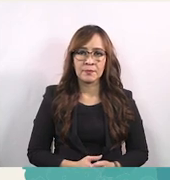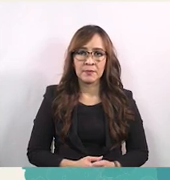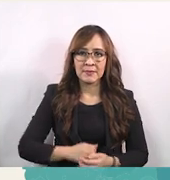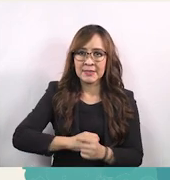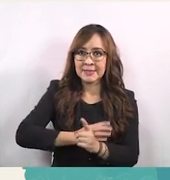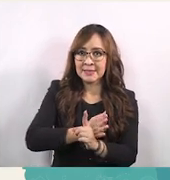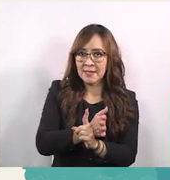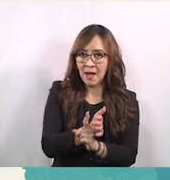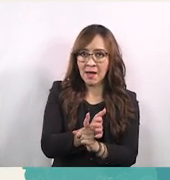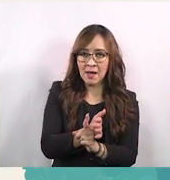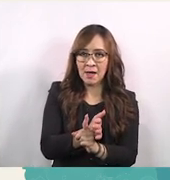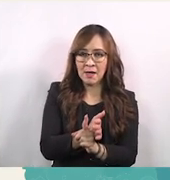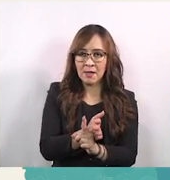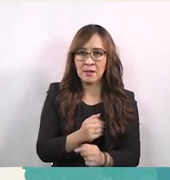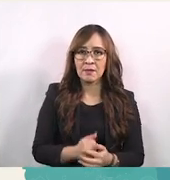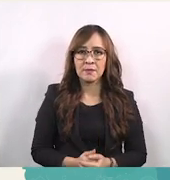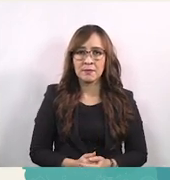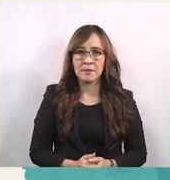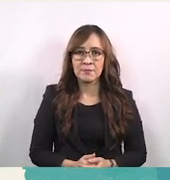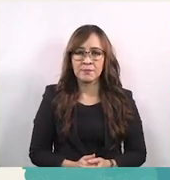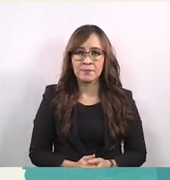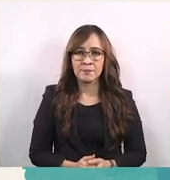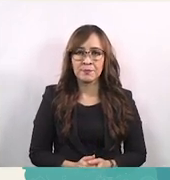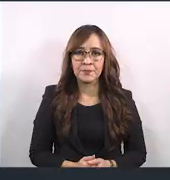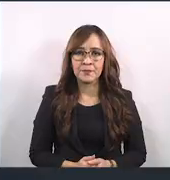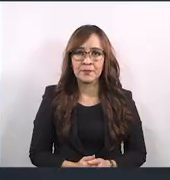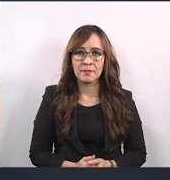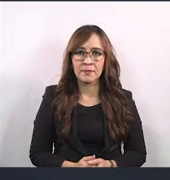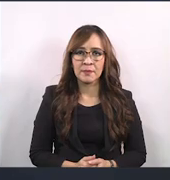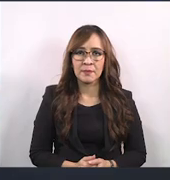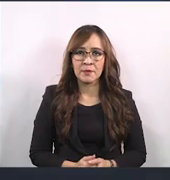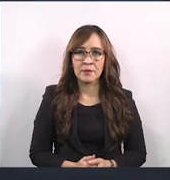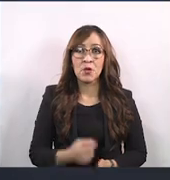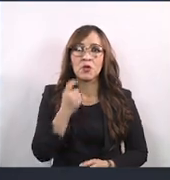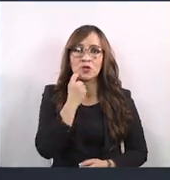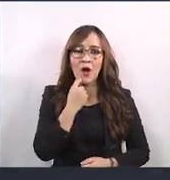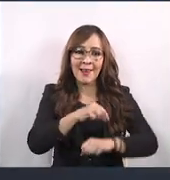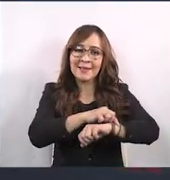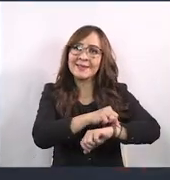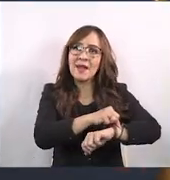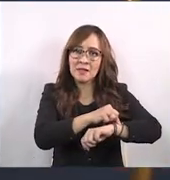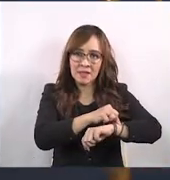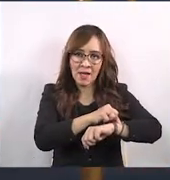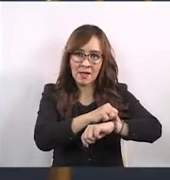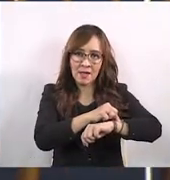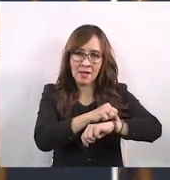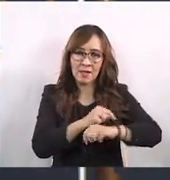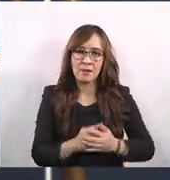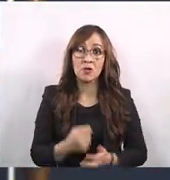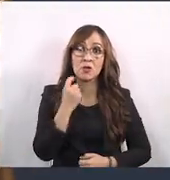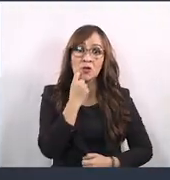kwaci nah Hai dan makan persamaan-persamaan menghabisakan dagingnya the